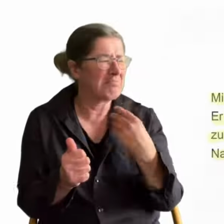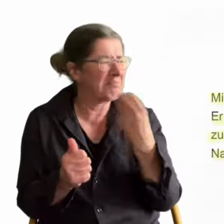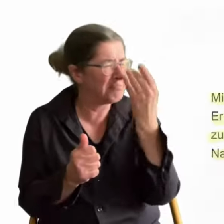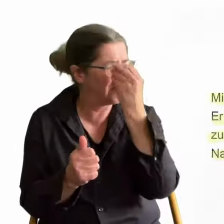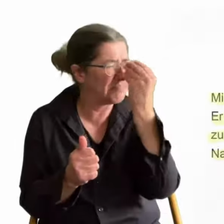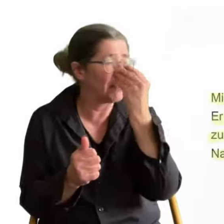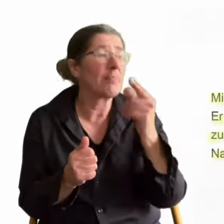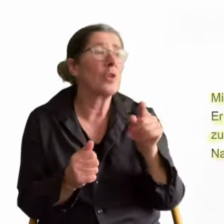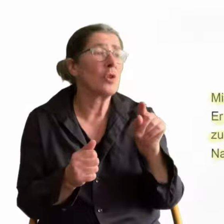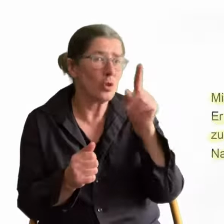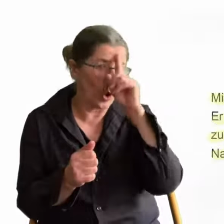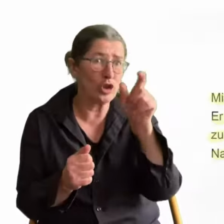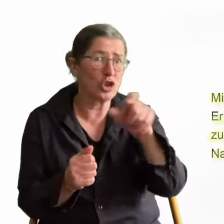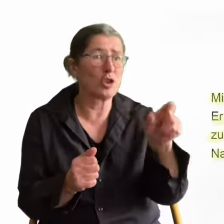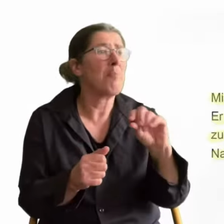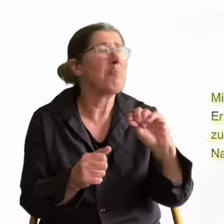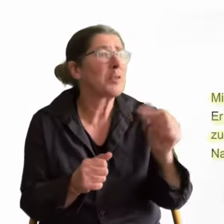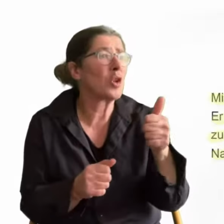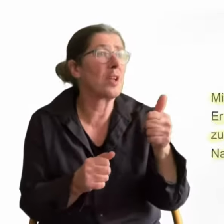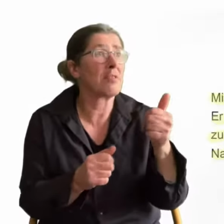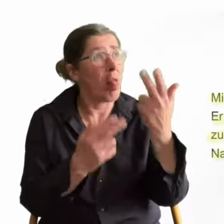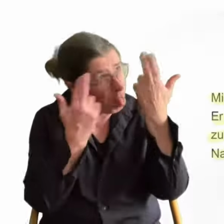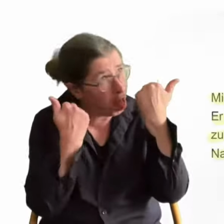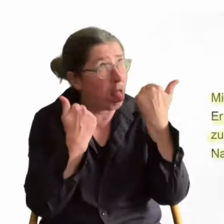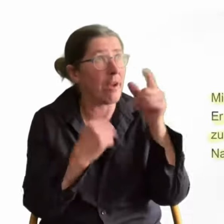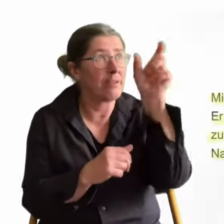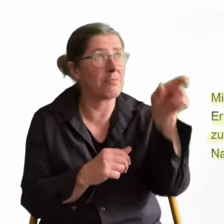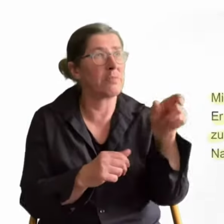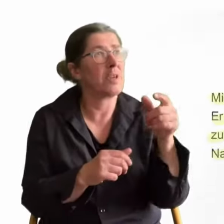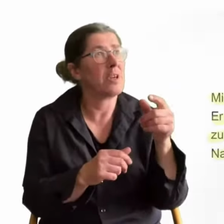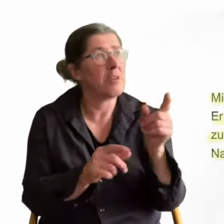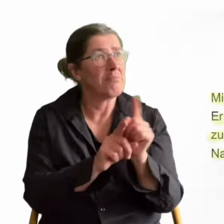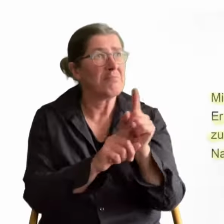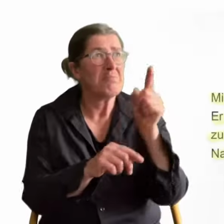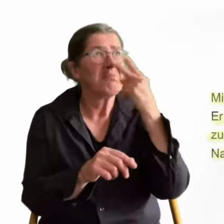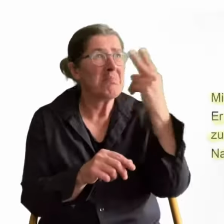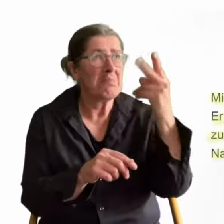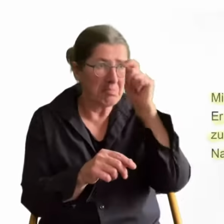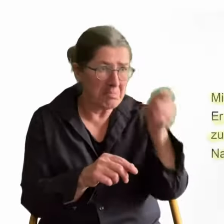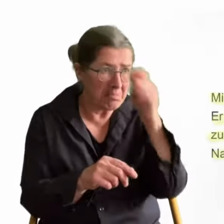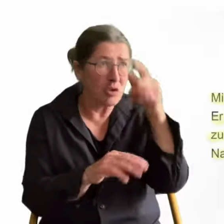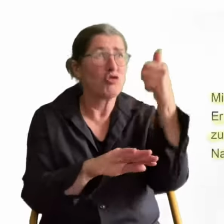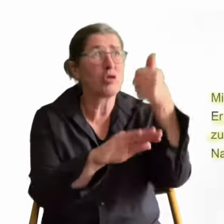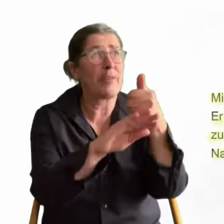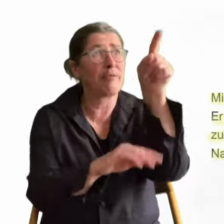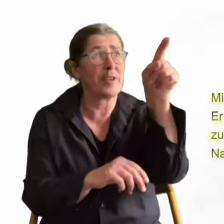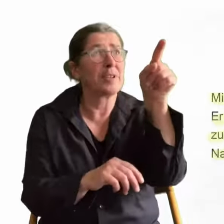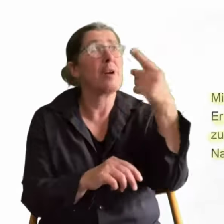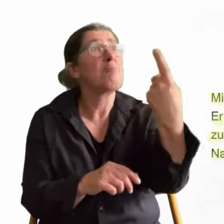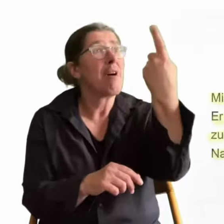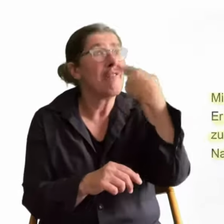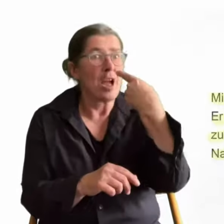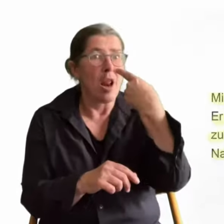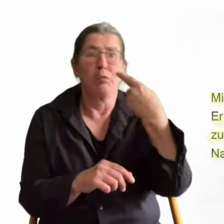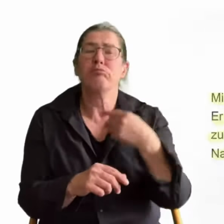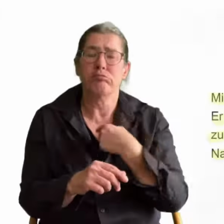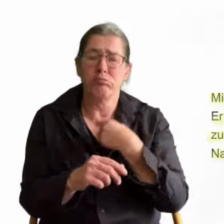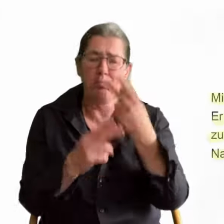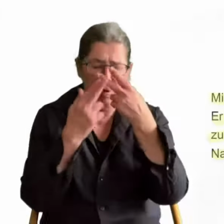besonders obrigkeitshörig sind also dass sie jemanden den sie als chef anerkennen dass sie dessen befehle